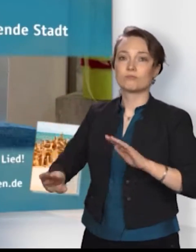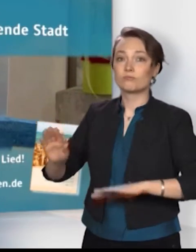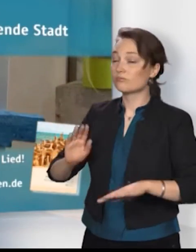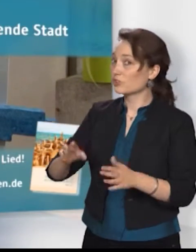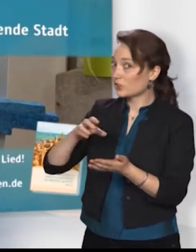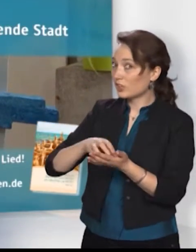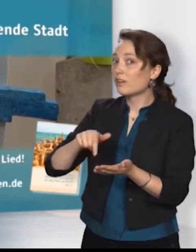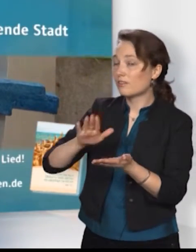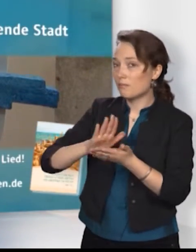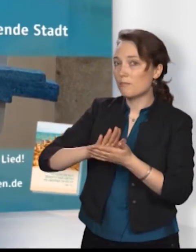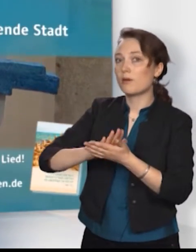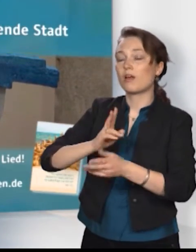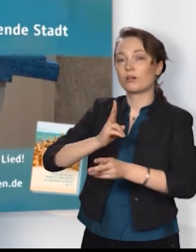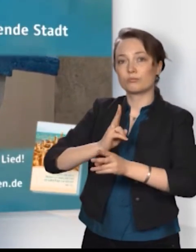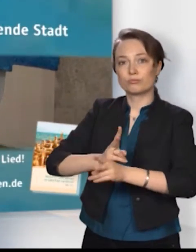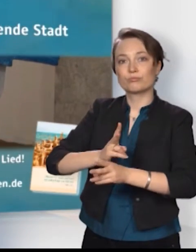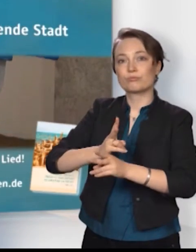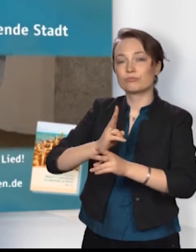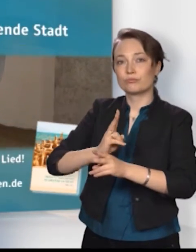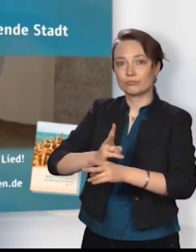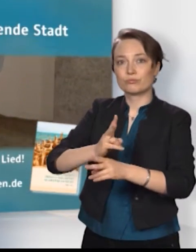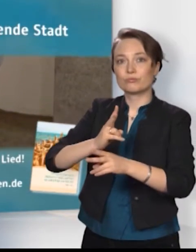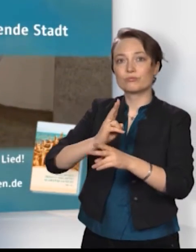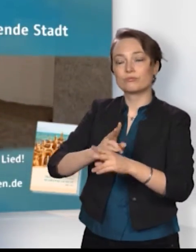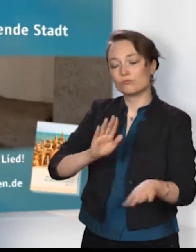Stadt. Eine bleibende